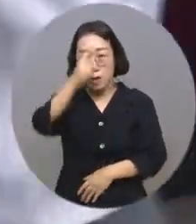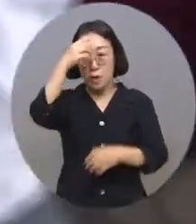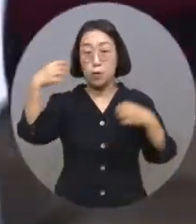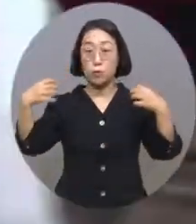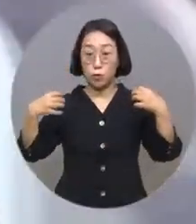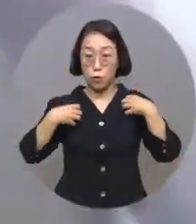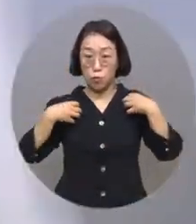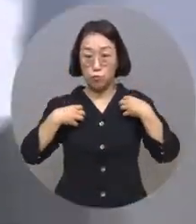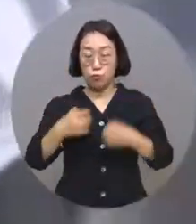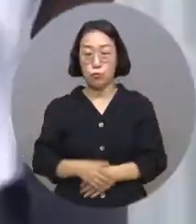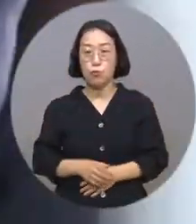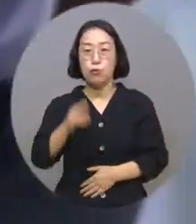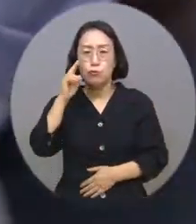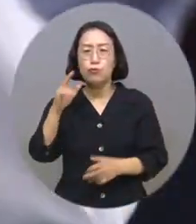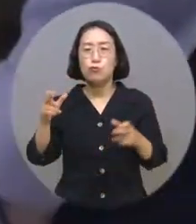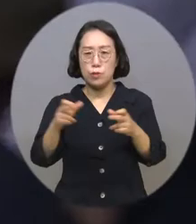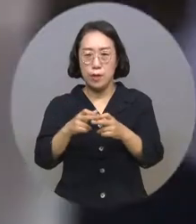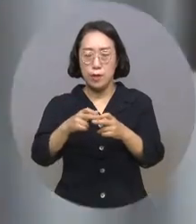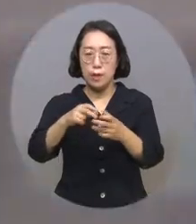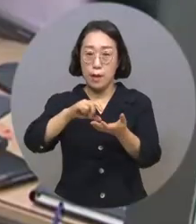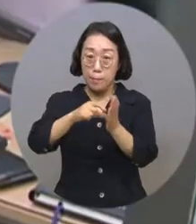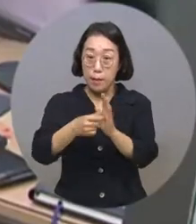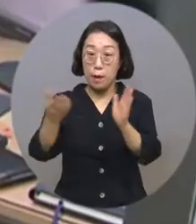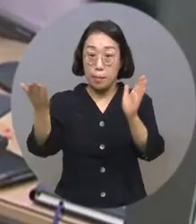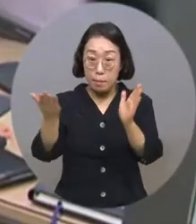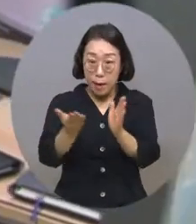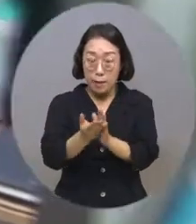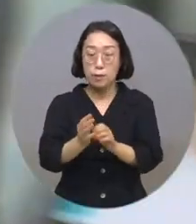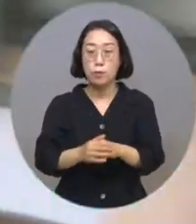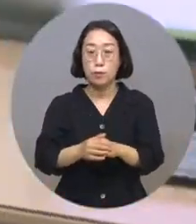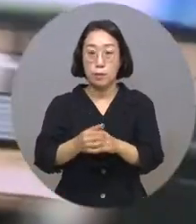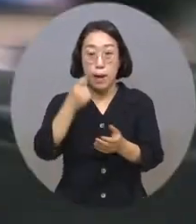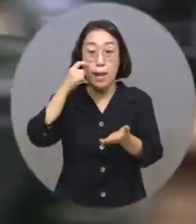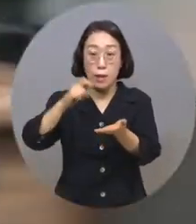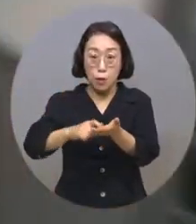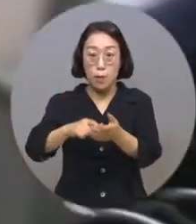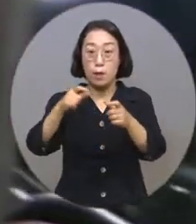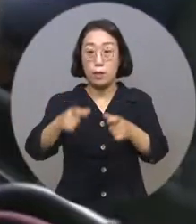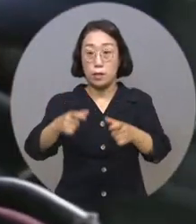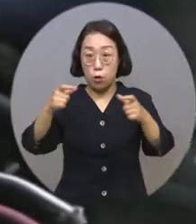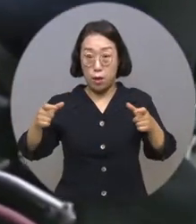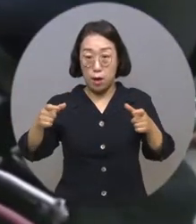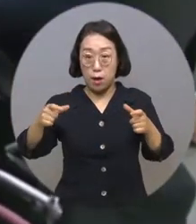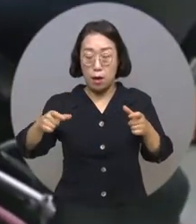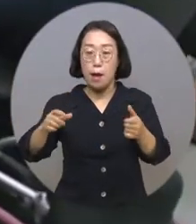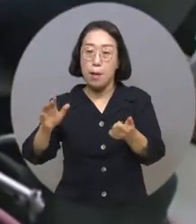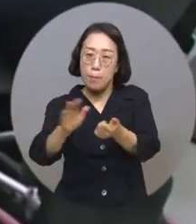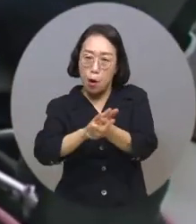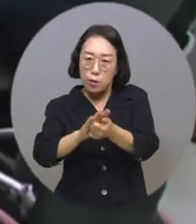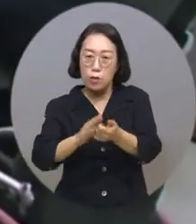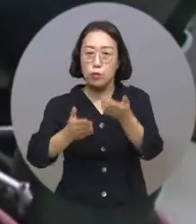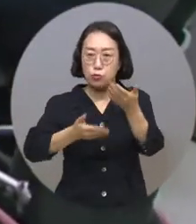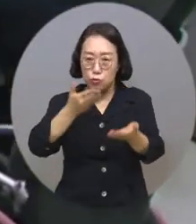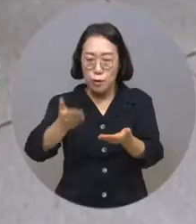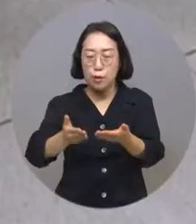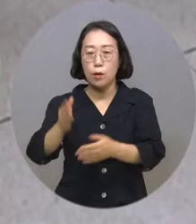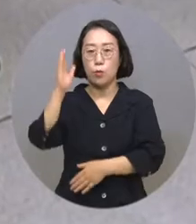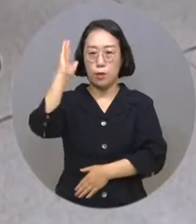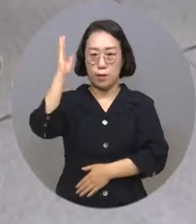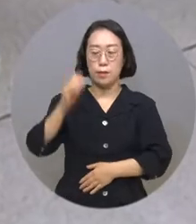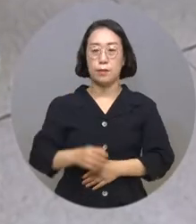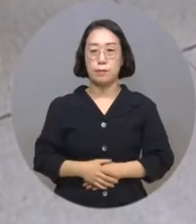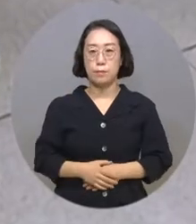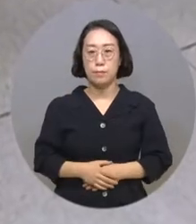인사혁신처는 중증장애인에 적합한 직위를 발굴하고 장애 유형별 맞춤형 편의를 제공하겠다는 뜻을